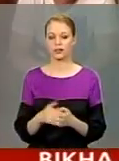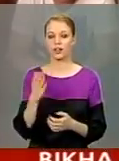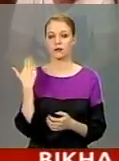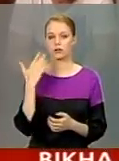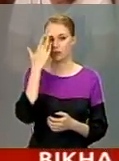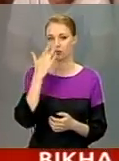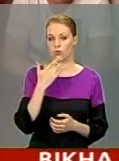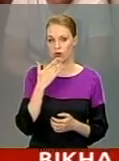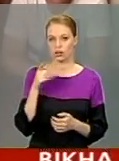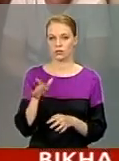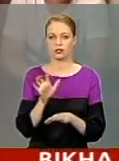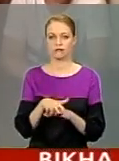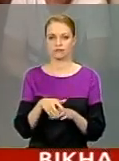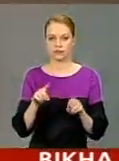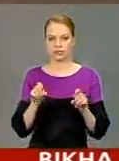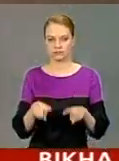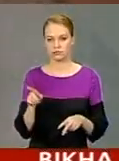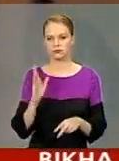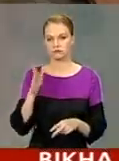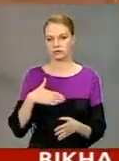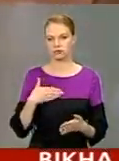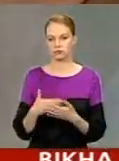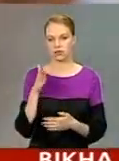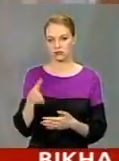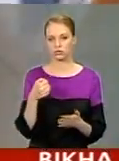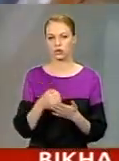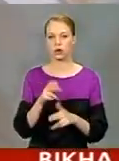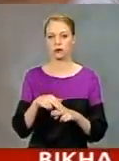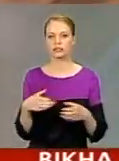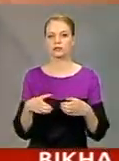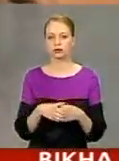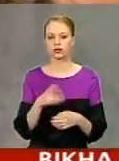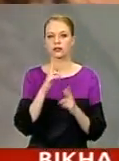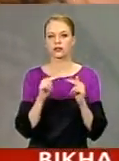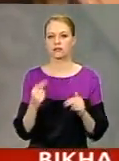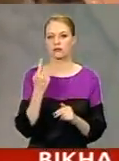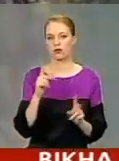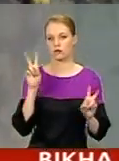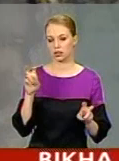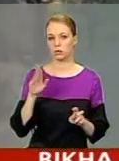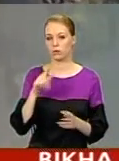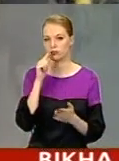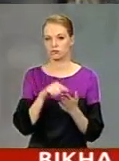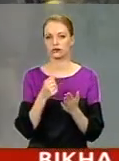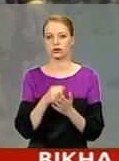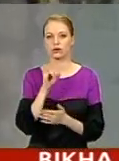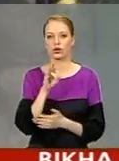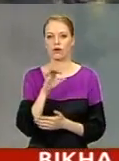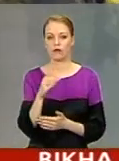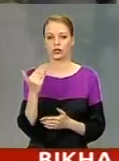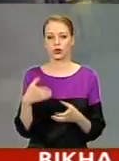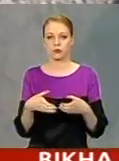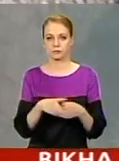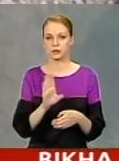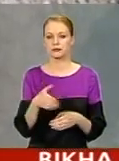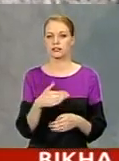Минулого літа чоботар за фахом Сергій пішов добровольцем до міліційного полку «Дніпро-1». Згодом потрапив до Іловайська. Його підрозділ